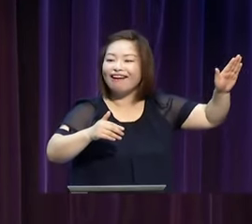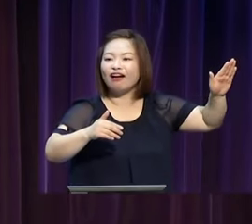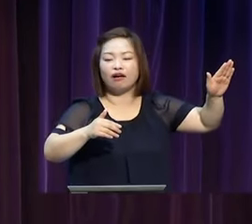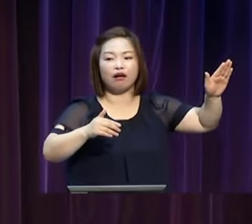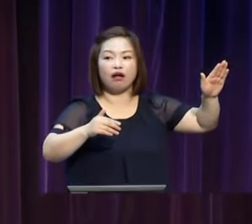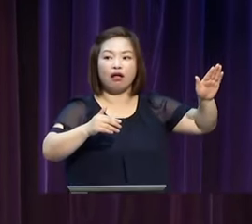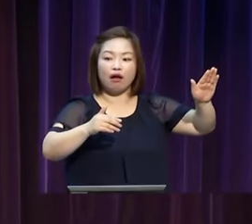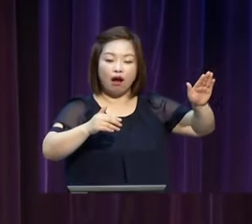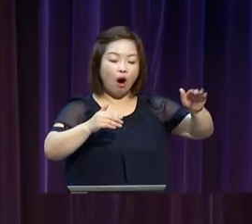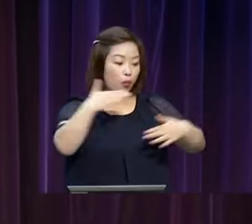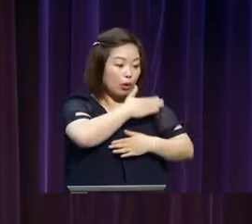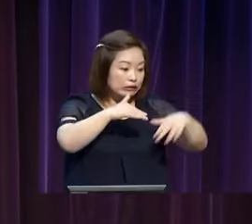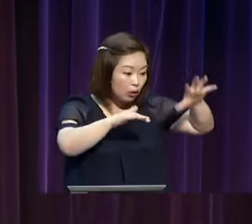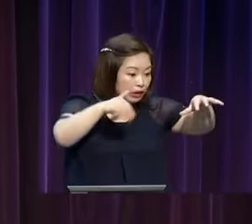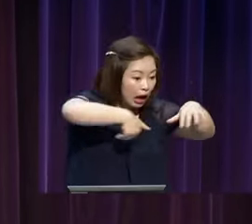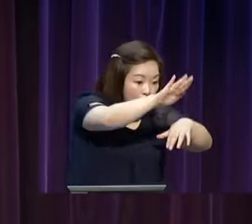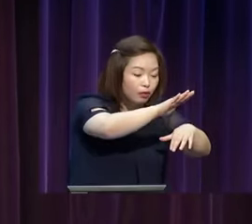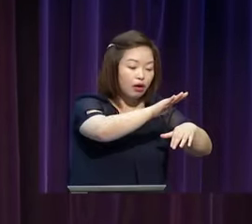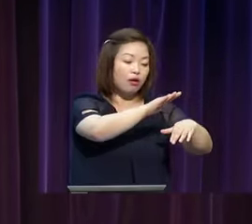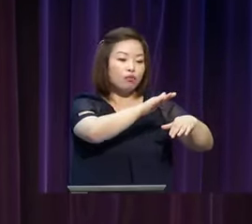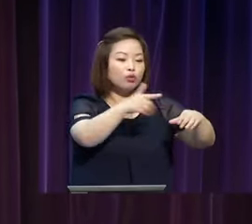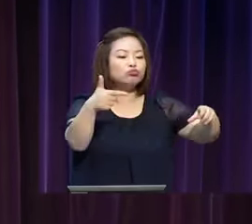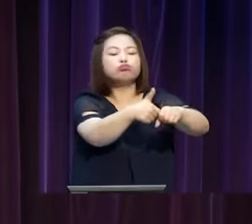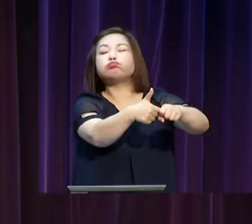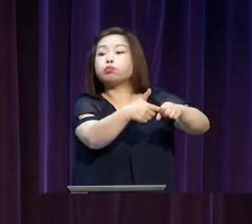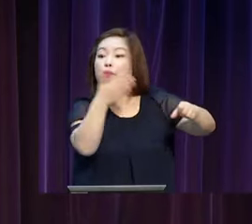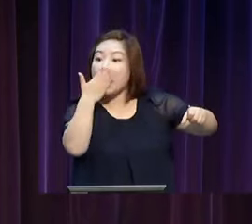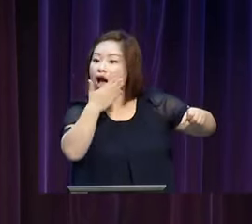자동차에 기름 넣어줘요? 예, 주유소 가야죠.